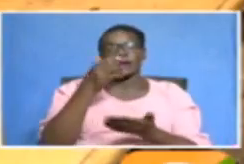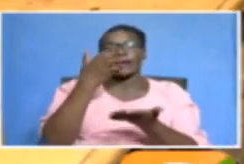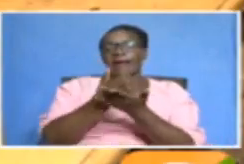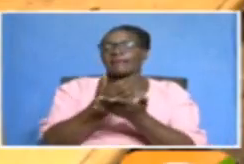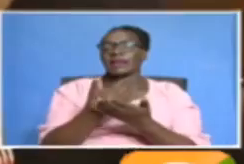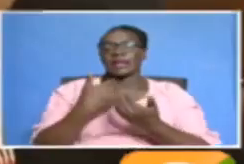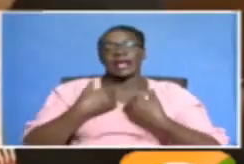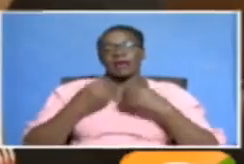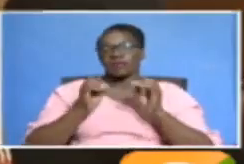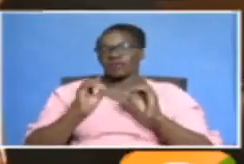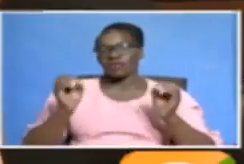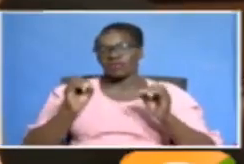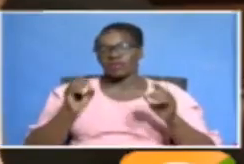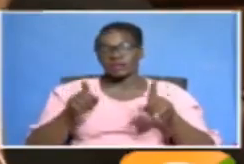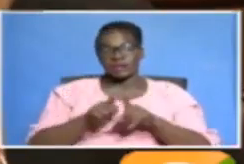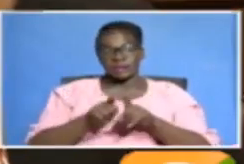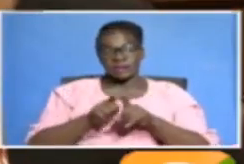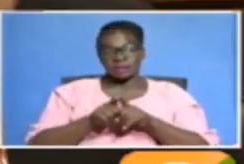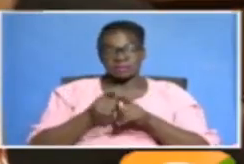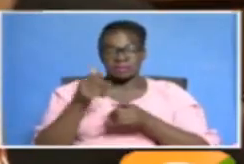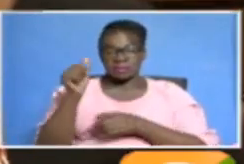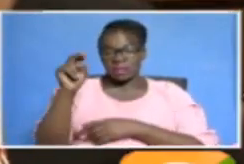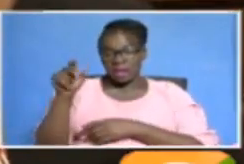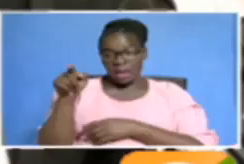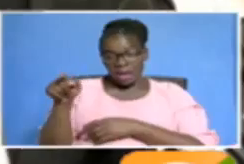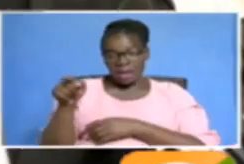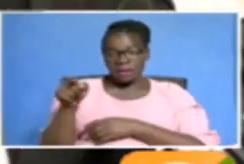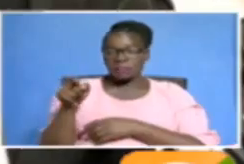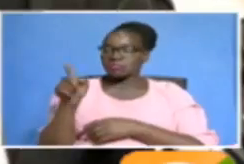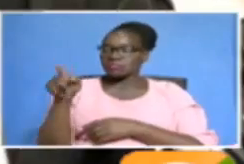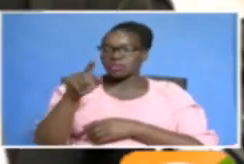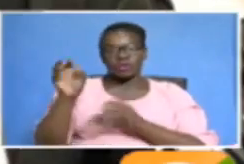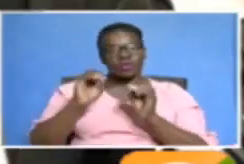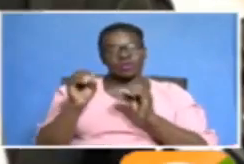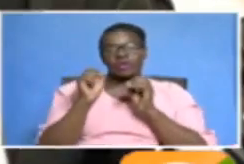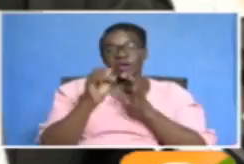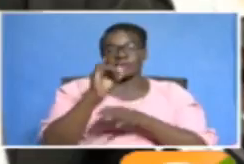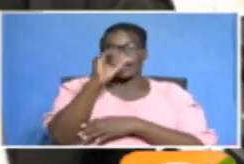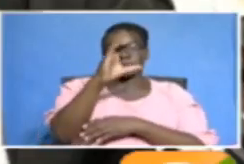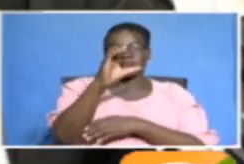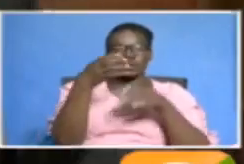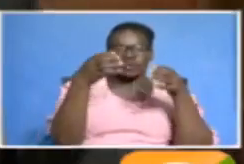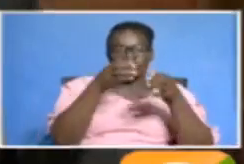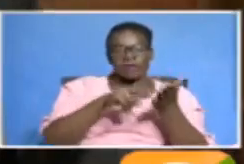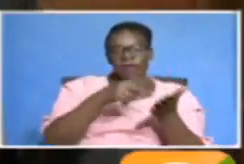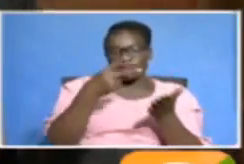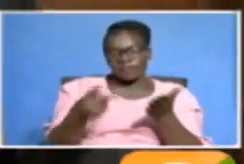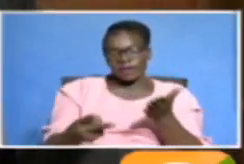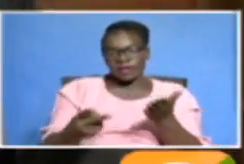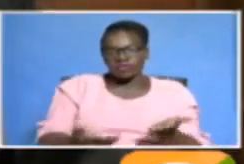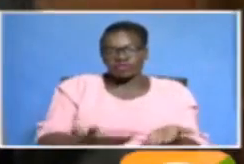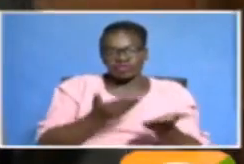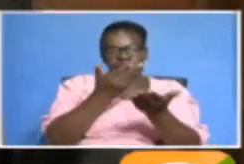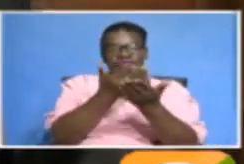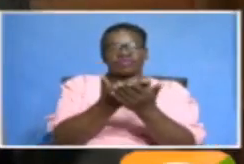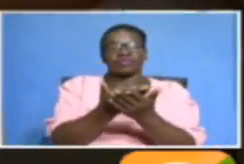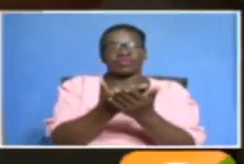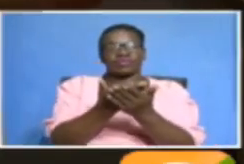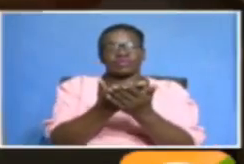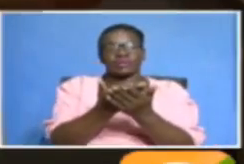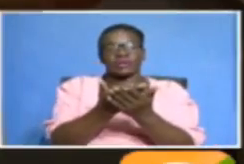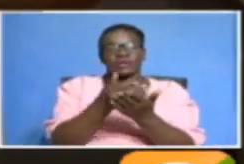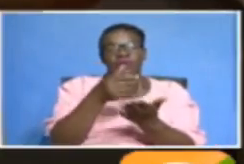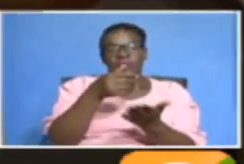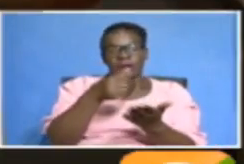kulingana na mahakama. Aidha, Waiguru hakuwa na wa kulaumiwa iwapo IEBC ilikosa kuwasilisha vyombo vya kuwatambua